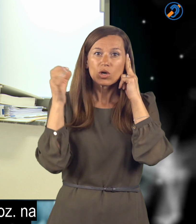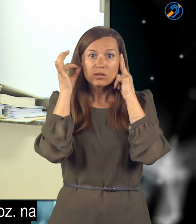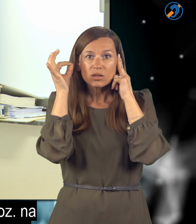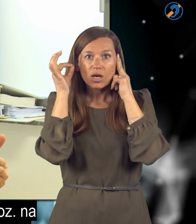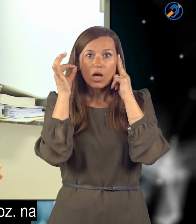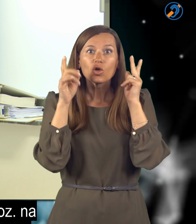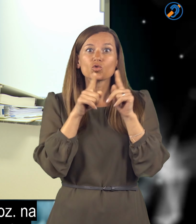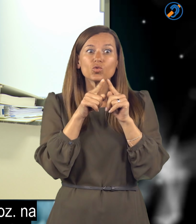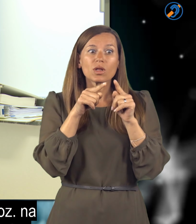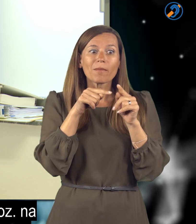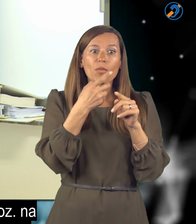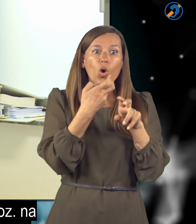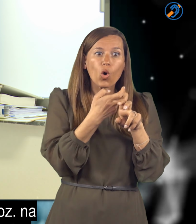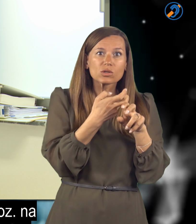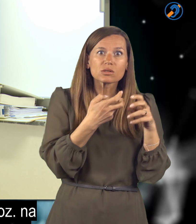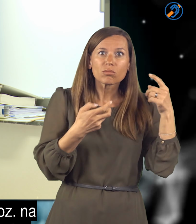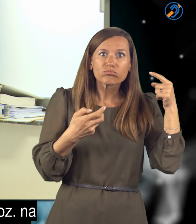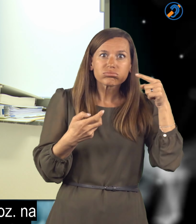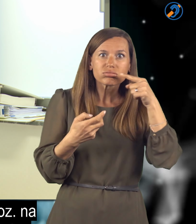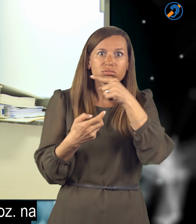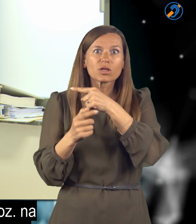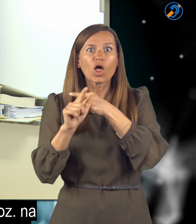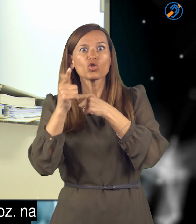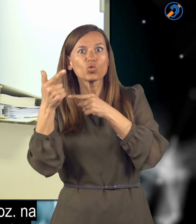stran oziroma na drugo notranje uho.